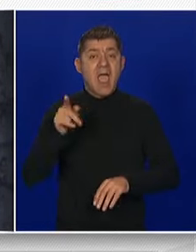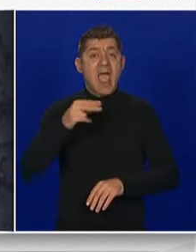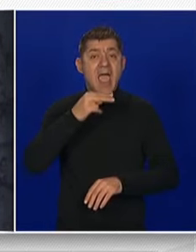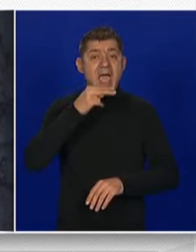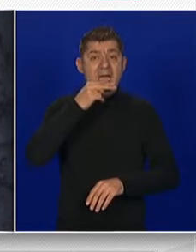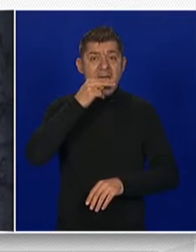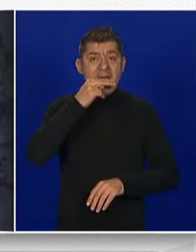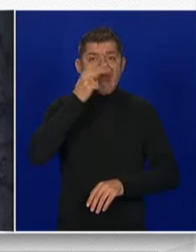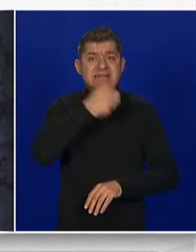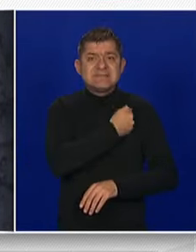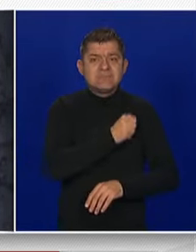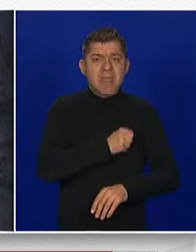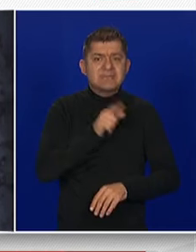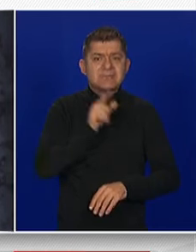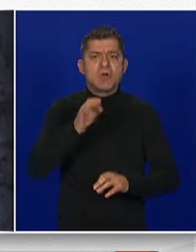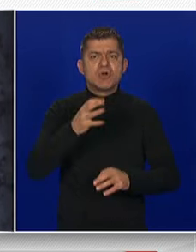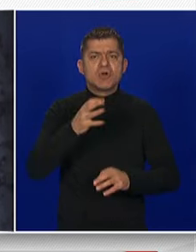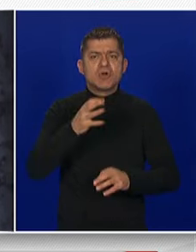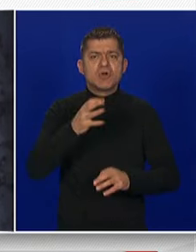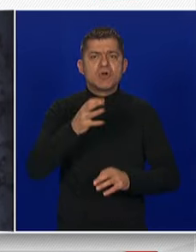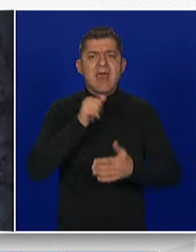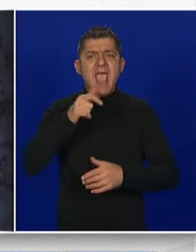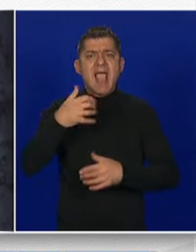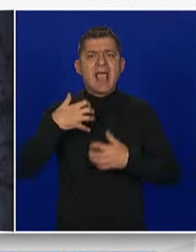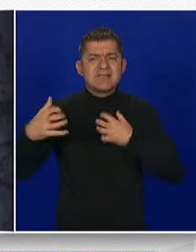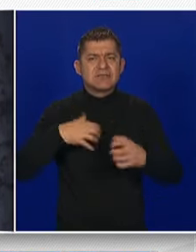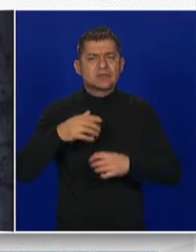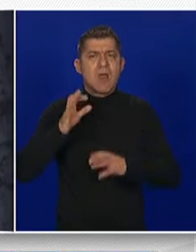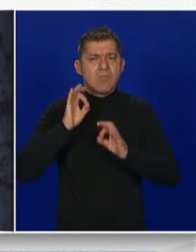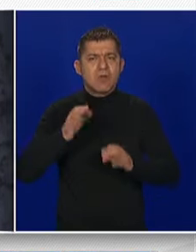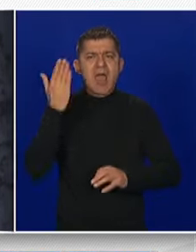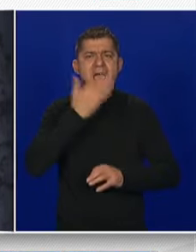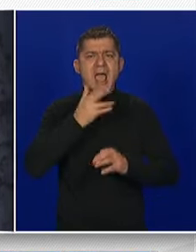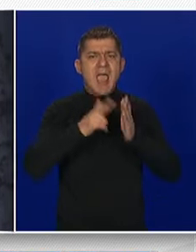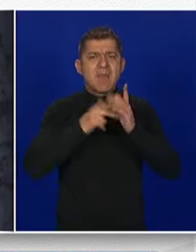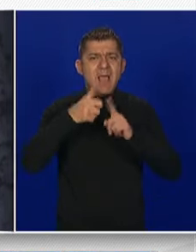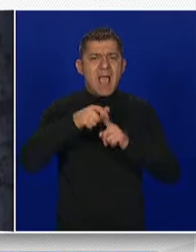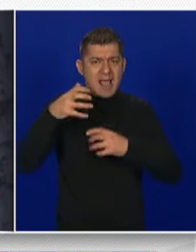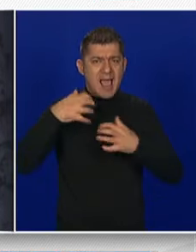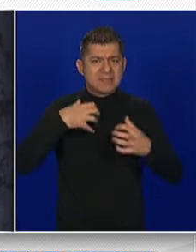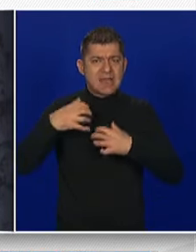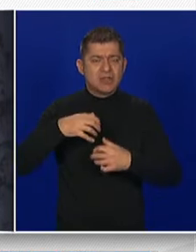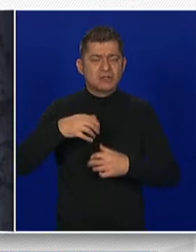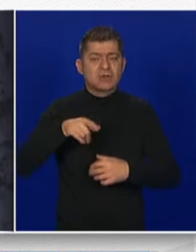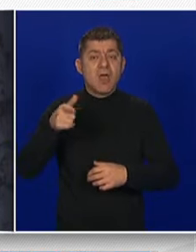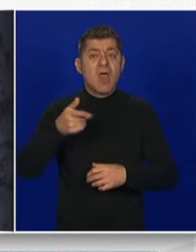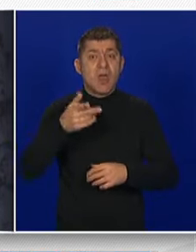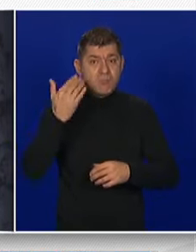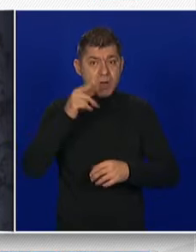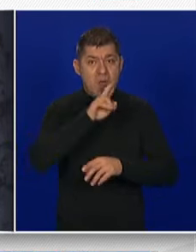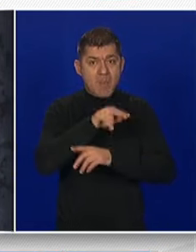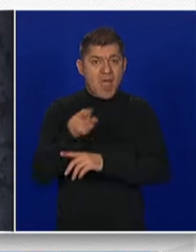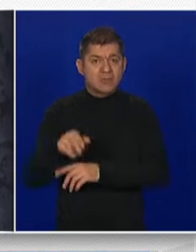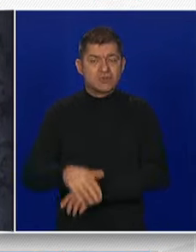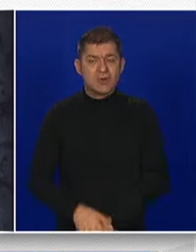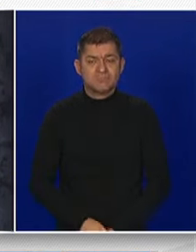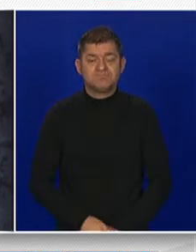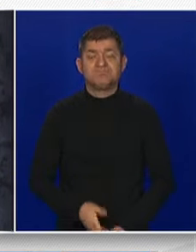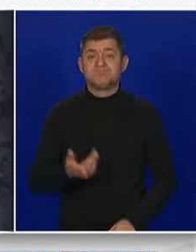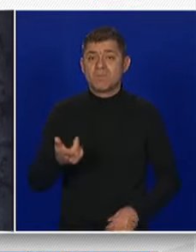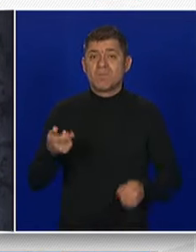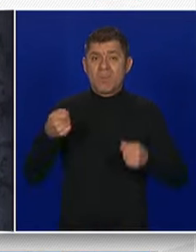kinima, kazalištima, konkretno HNK? Pa, što se tiče nadzora, to je